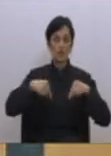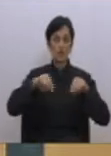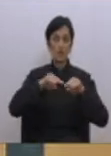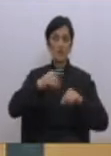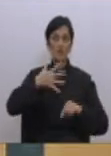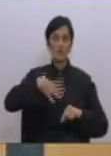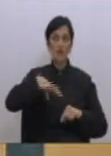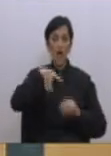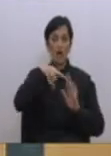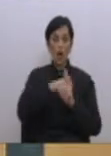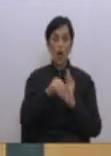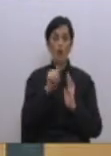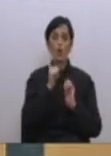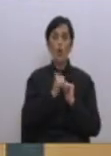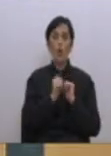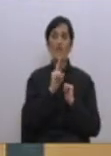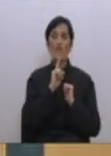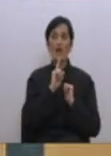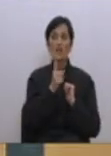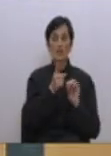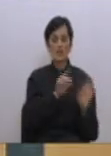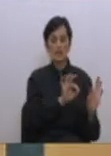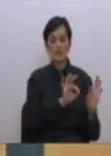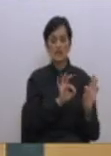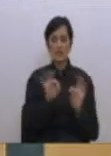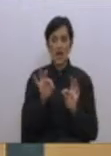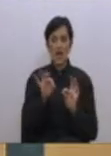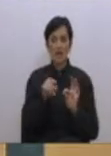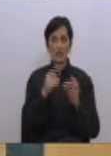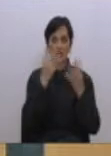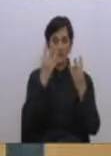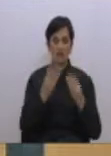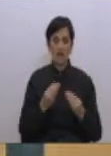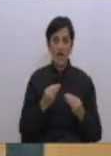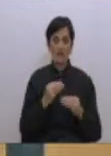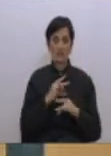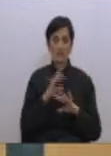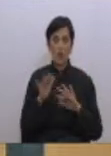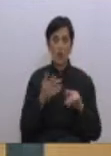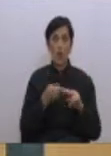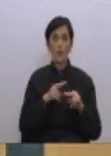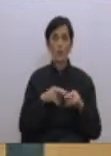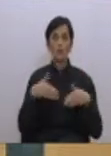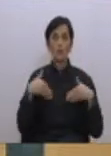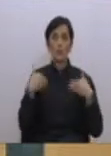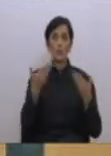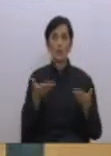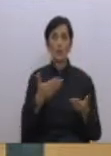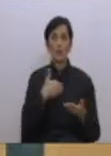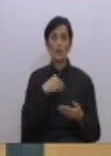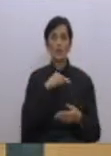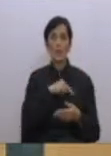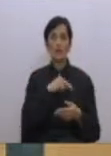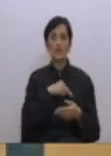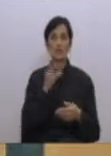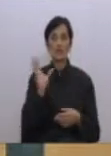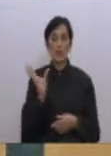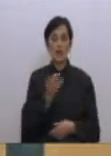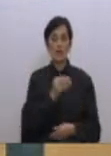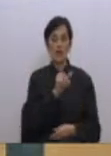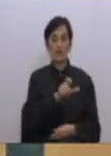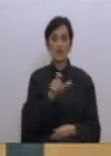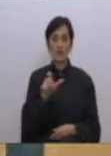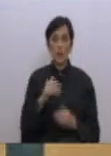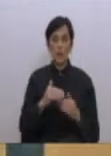საქართველოში და ჩვენ ყოველ წელს აღნიშნავთ ამ დღეს. ამიტომ მინდა მივუწოდოთ ჩემი სამსახურის ყველა თანამშრომელს